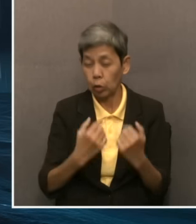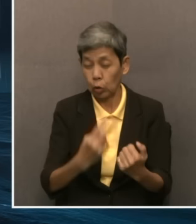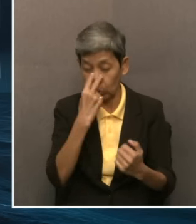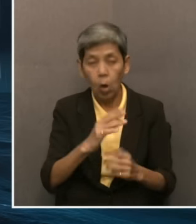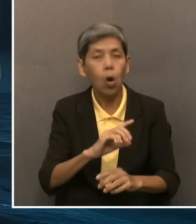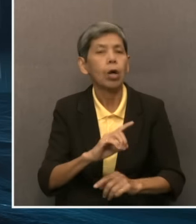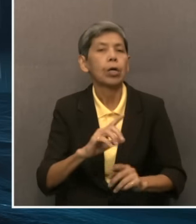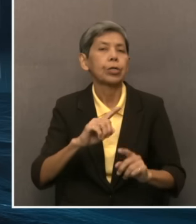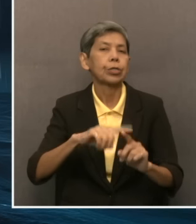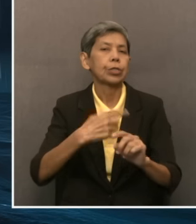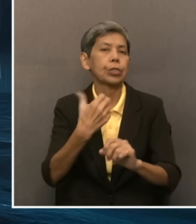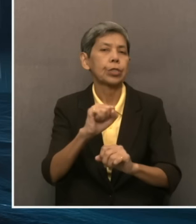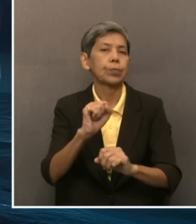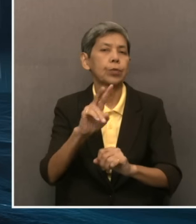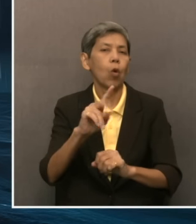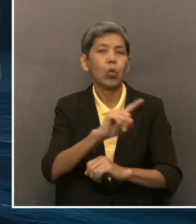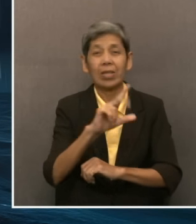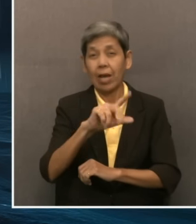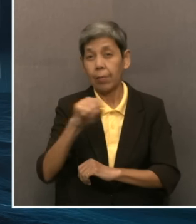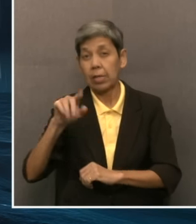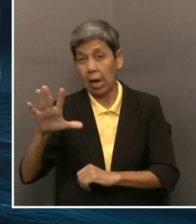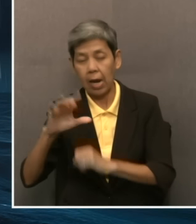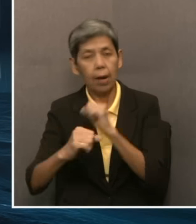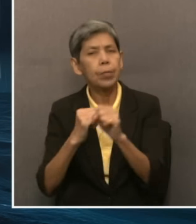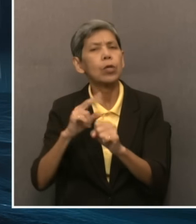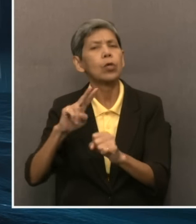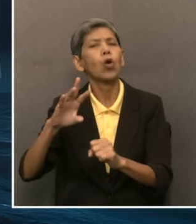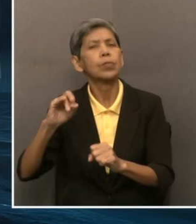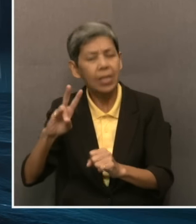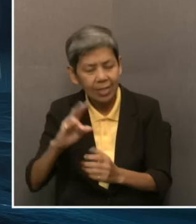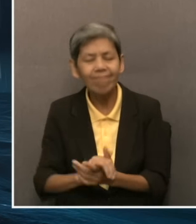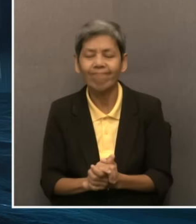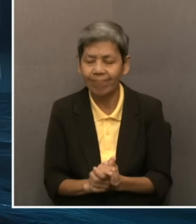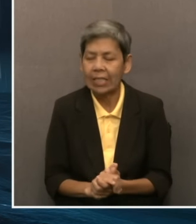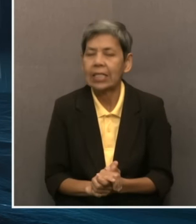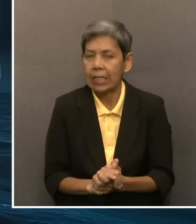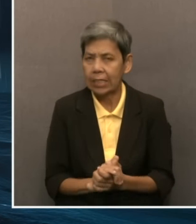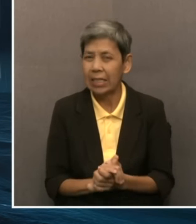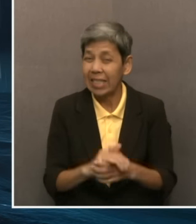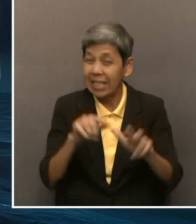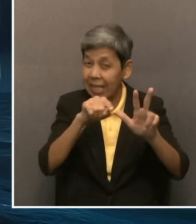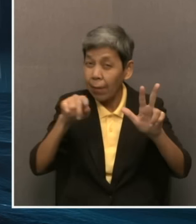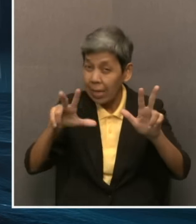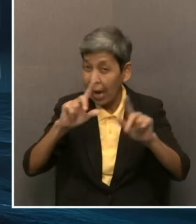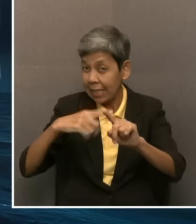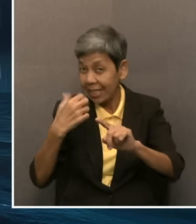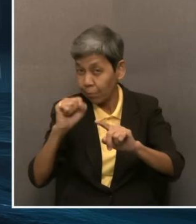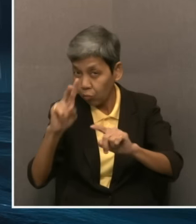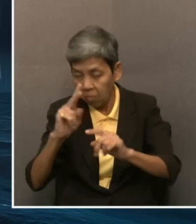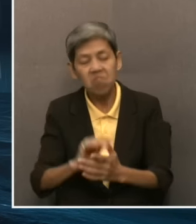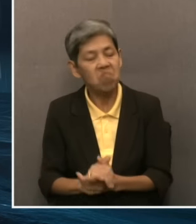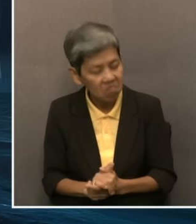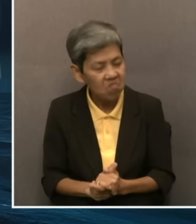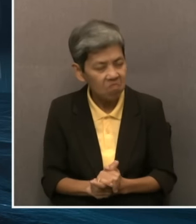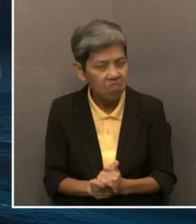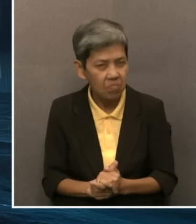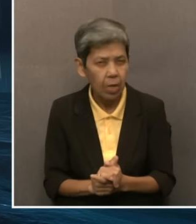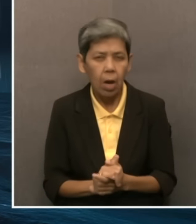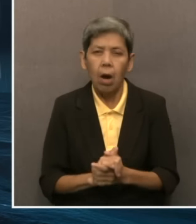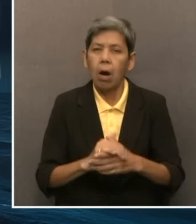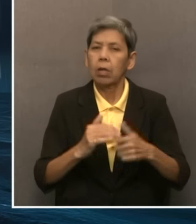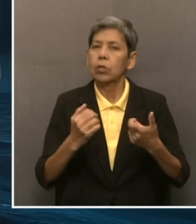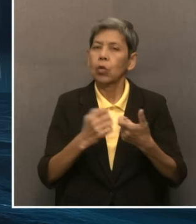ที่3-5ธันวาคม2567ระบุเลยนะครับว่าในช่วงนั้นก็คือ3-5ธันวาคมเนี่ยยอมความกดอากาศต่ำ